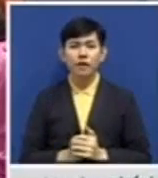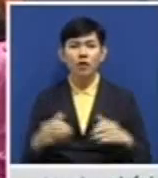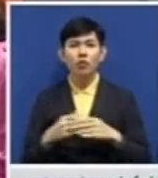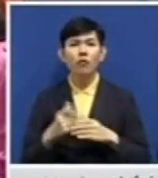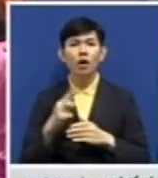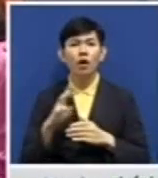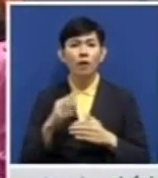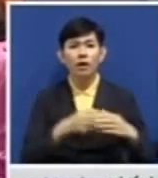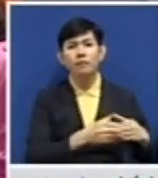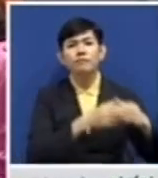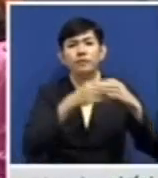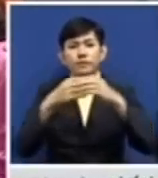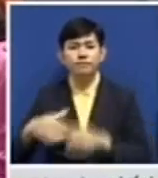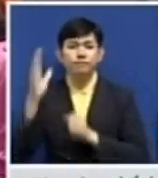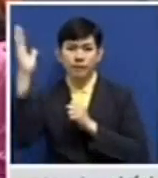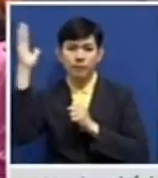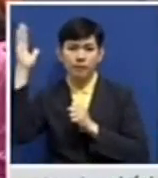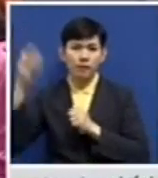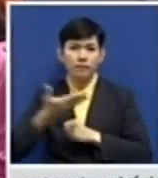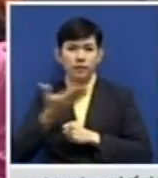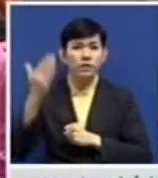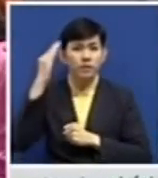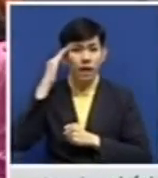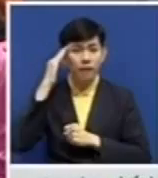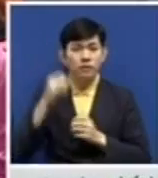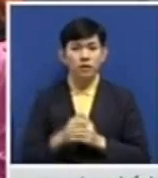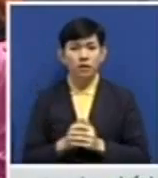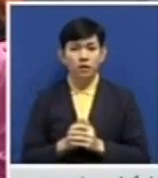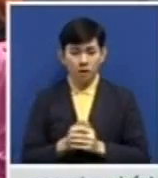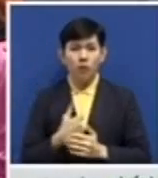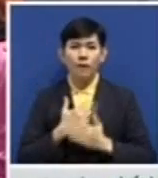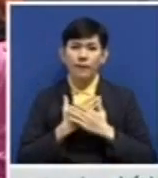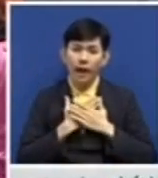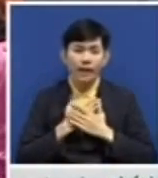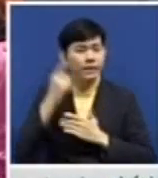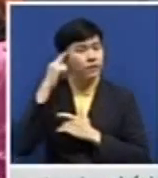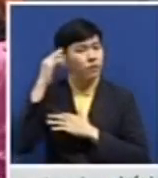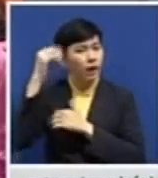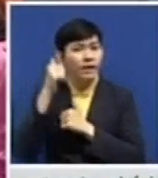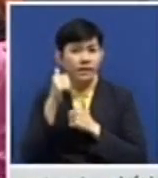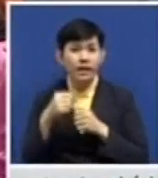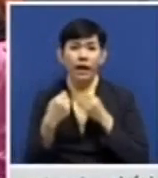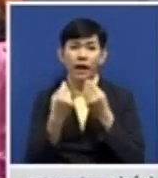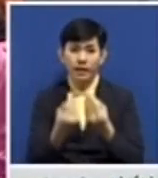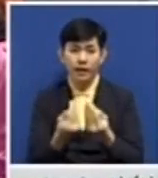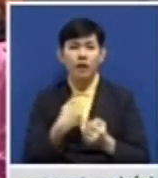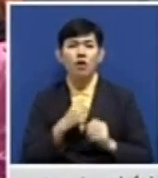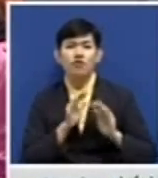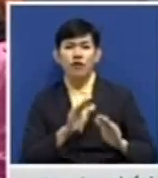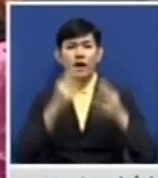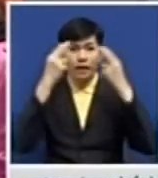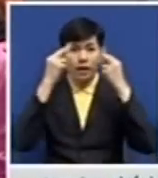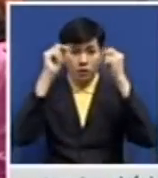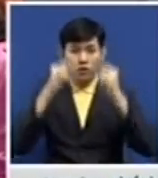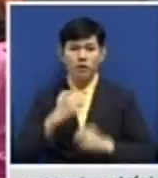รัฐมนตรีมาแถลงนโยบายต่อรัฐสภาอันนี้ด้วยความรักและปรารถนาดีนะฮะฝากไปยังท่านนายกรั